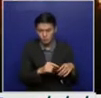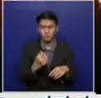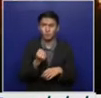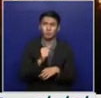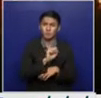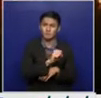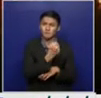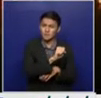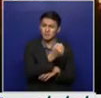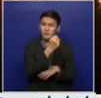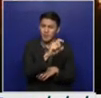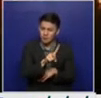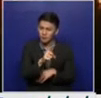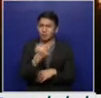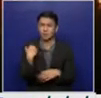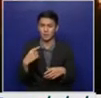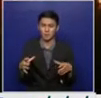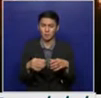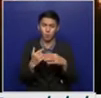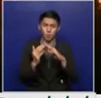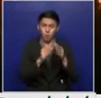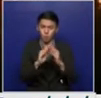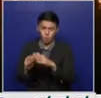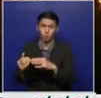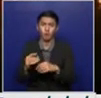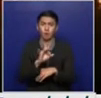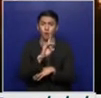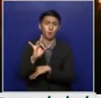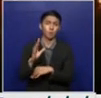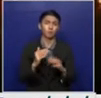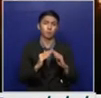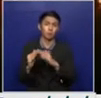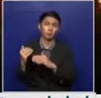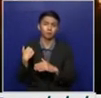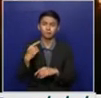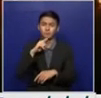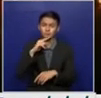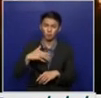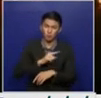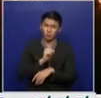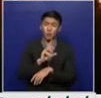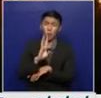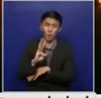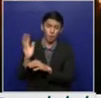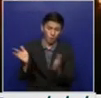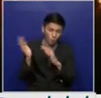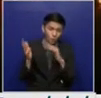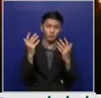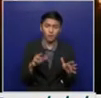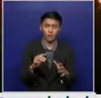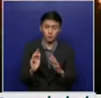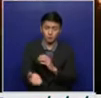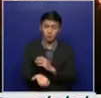ซึ่งเป็นความเสียหายในตำบลเดียวถึงร้อยก็หลังในขณะที่เกิดเหตุในวันที่ 6นั้นวันรุ่งขึ้นครับทางจังหวัดโดยท่านผู้ว่า